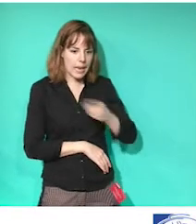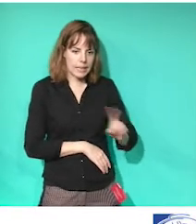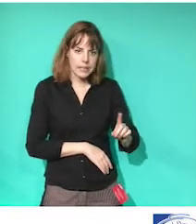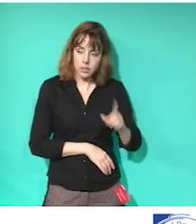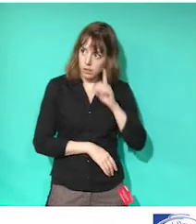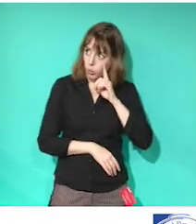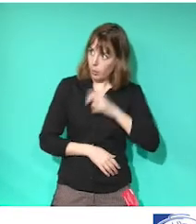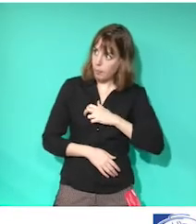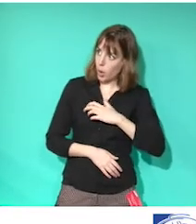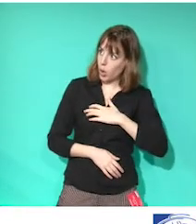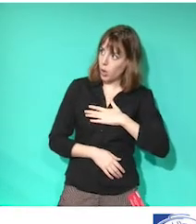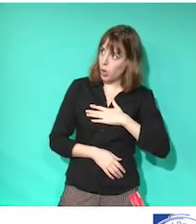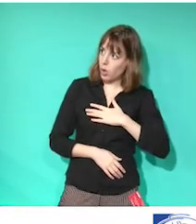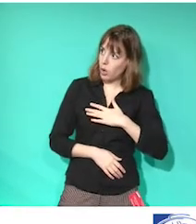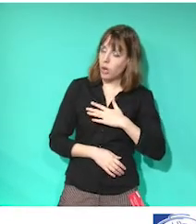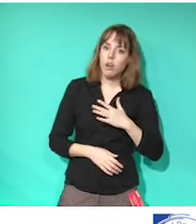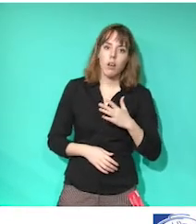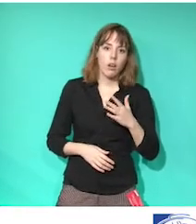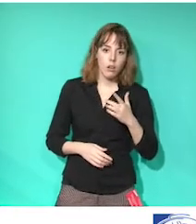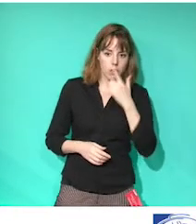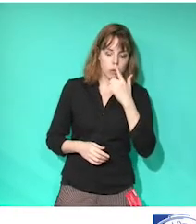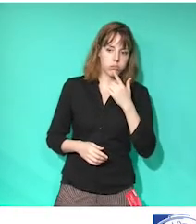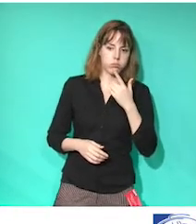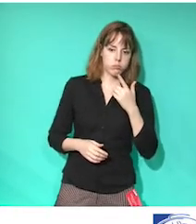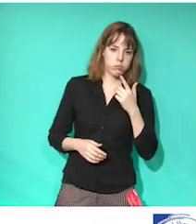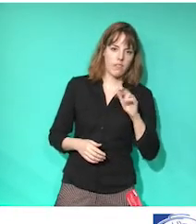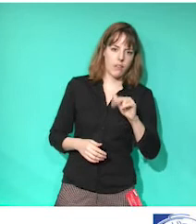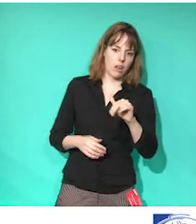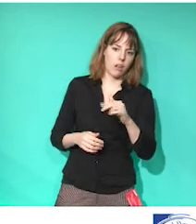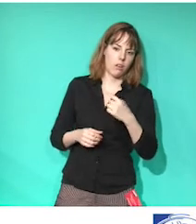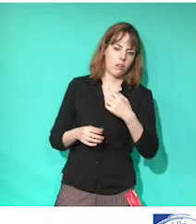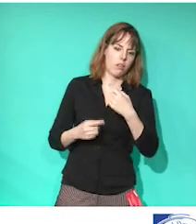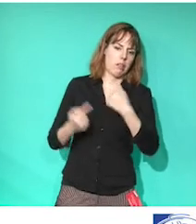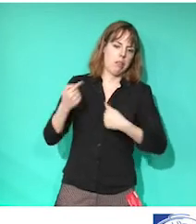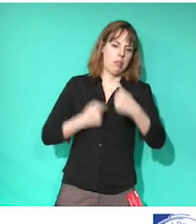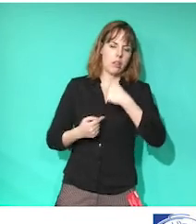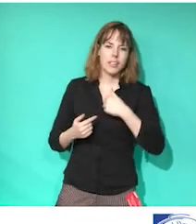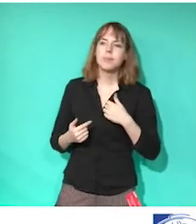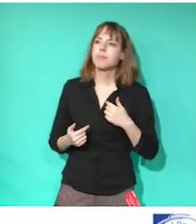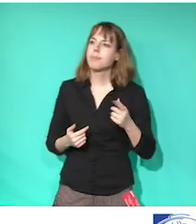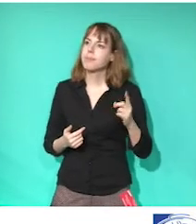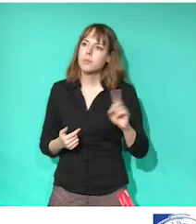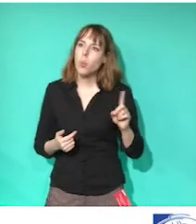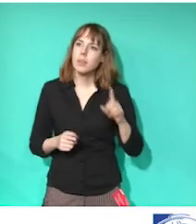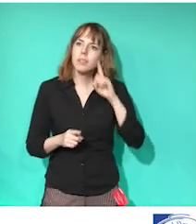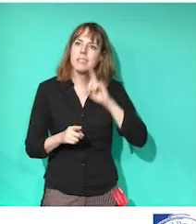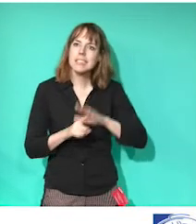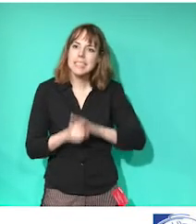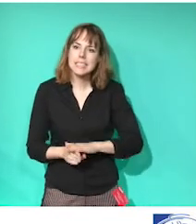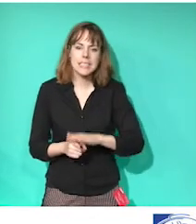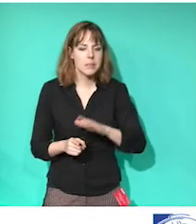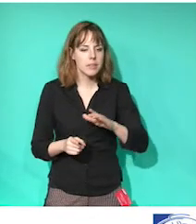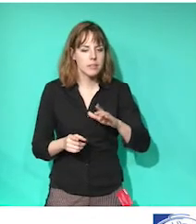Pourquoi à les faire rentrer. Elles anticipent les ennuis, si je puis dire. Non, c'est parce qu'en fait, on a un sexisme, nous, qui est, je dirais, plutôt invisible, parce qu'on est quand même très,